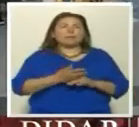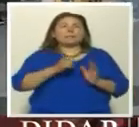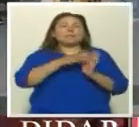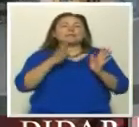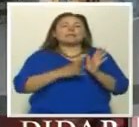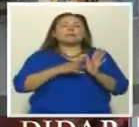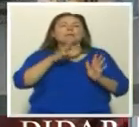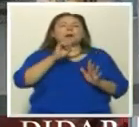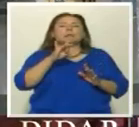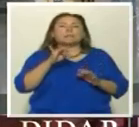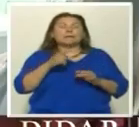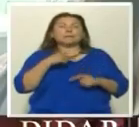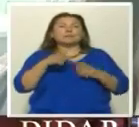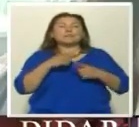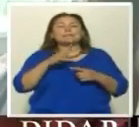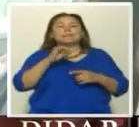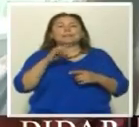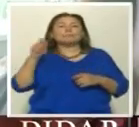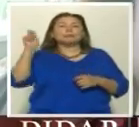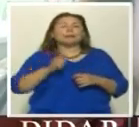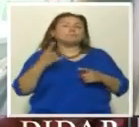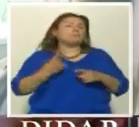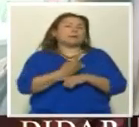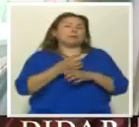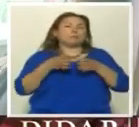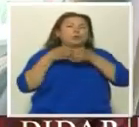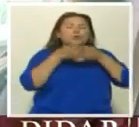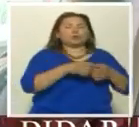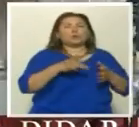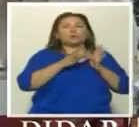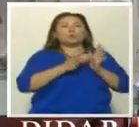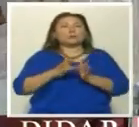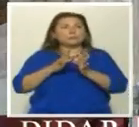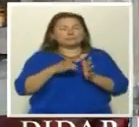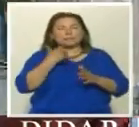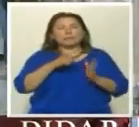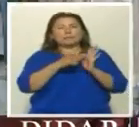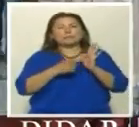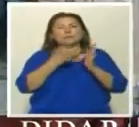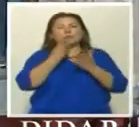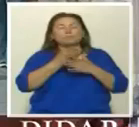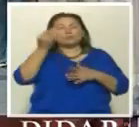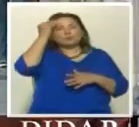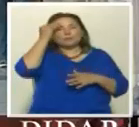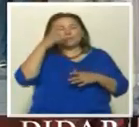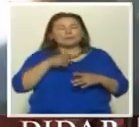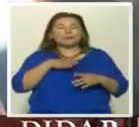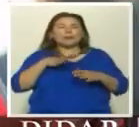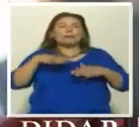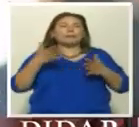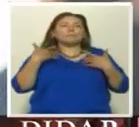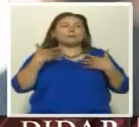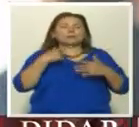марта чартерным рейсом из Тегерана в Актау прибыл первый поток туристов. Уезжая, они делятся своими впечатлениями об отдыхе на побережье